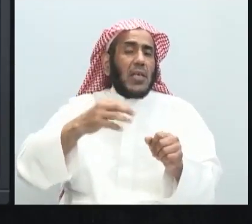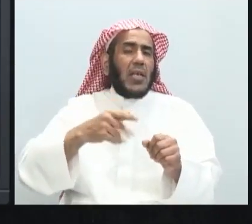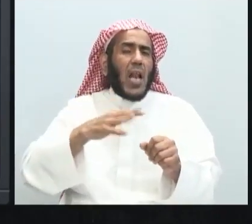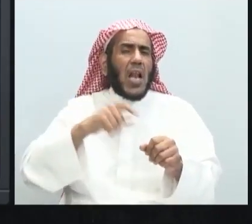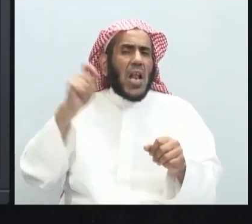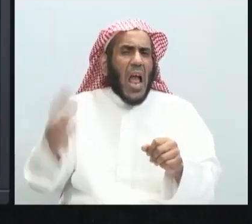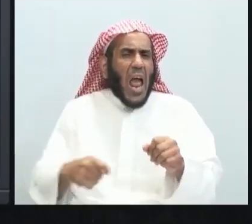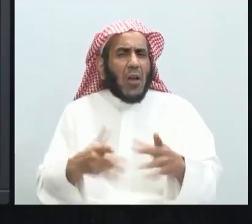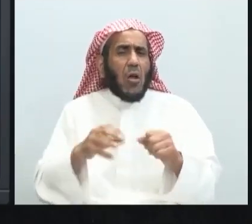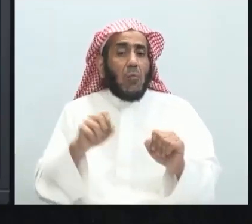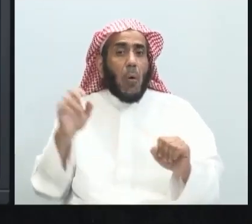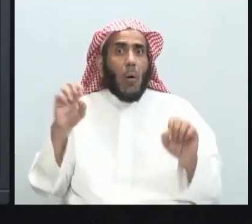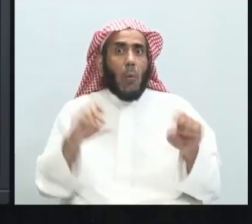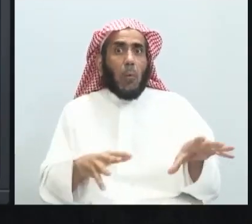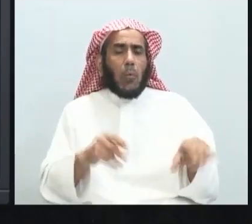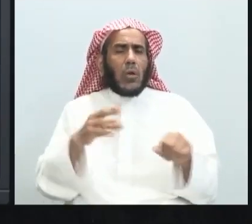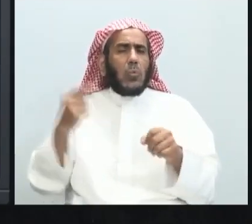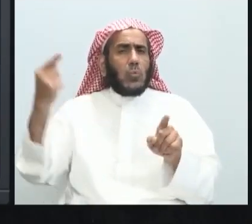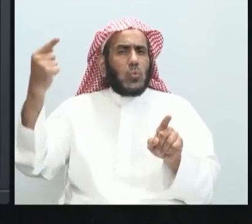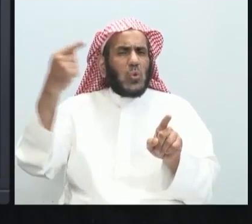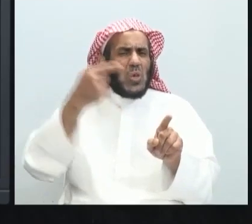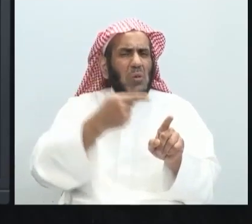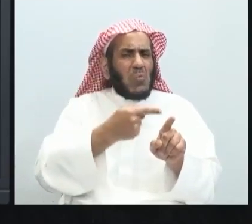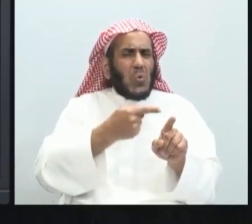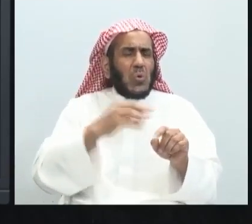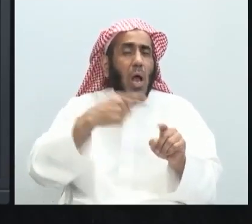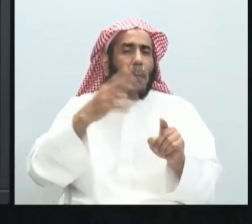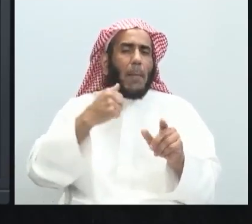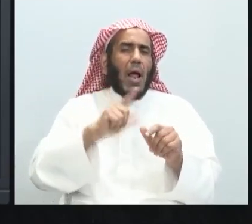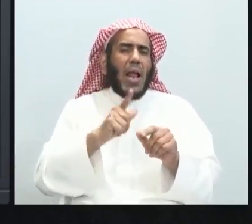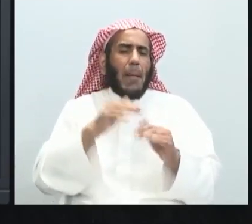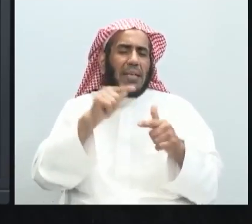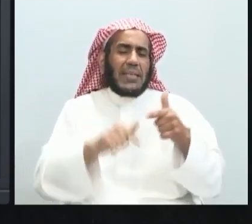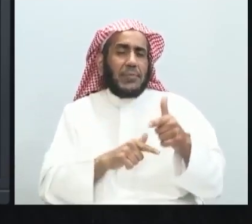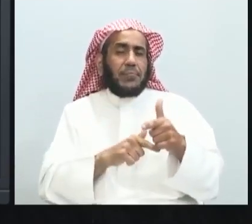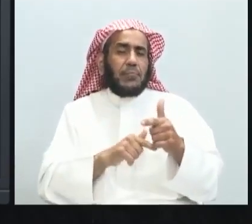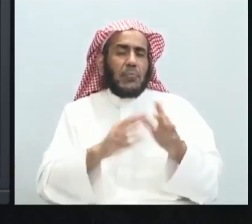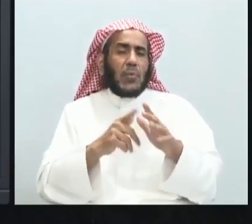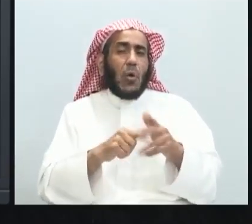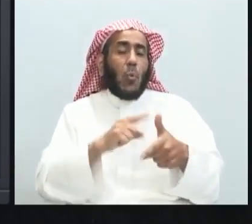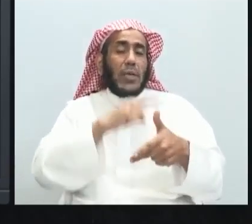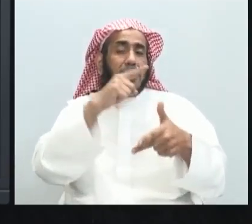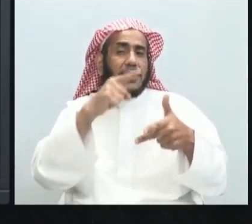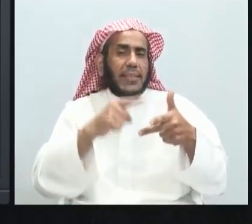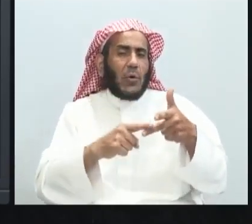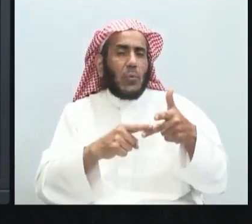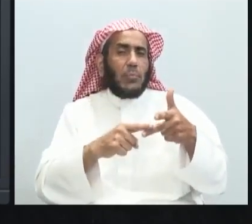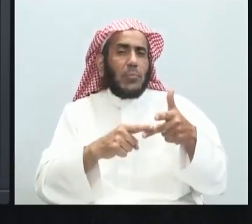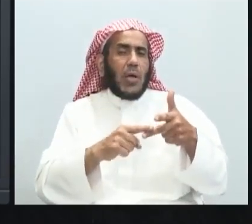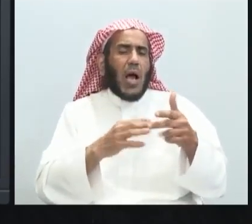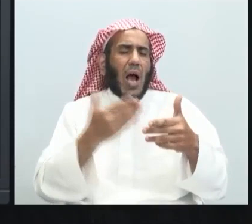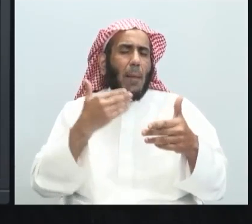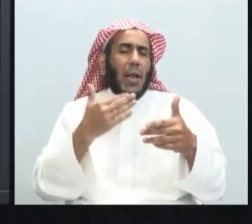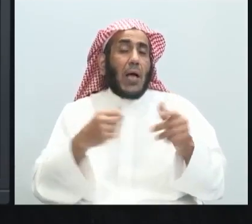الكاهن قد يصيبه الشهاب قبل ان يلقيها الى من تحته وقد يلقيها الى من تحته